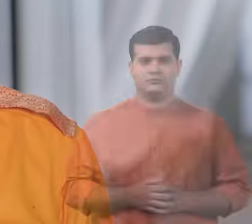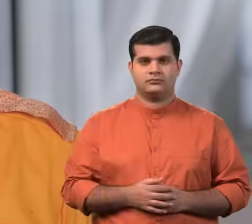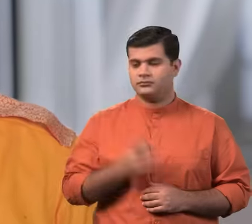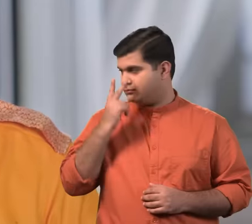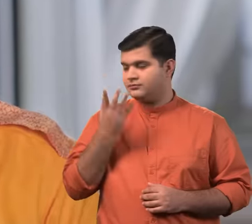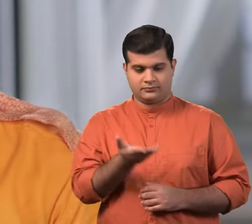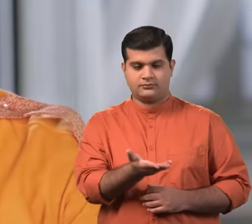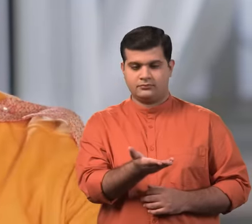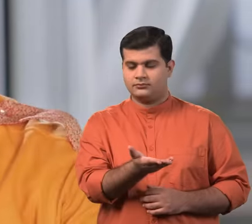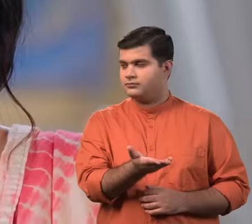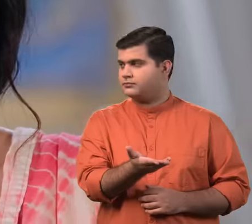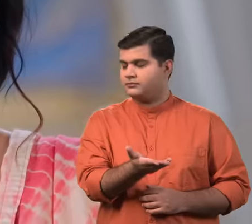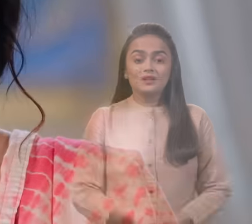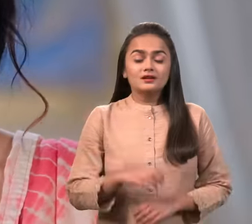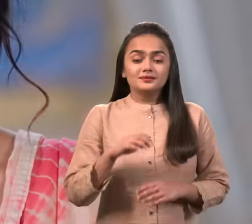जाएगा।